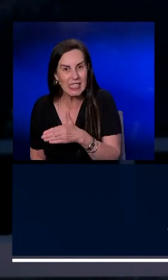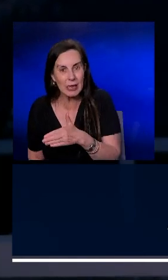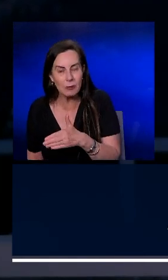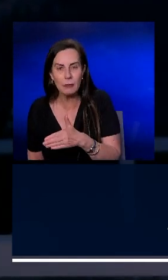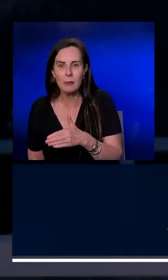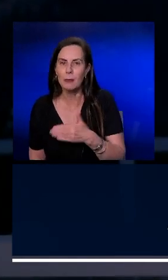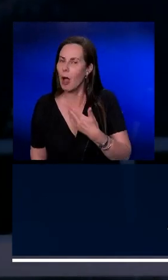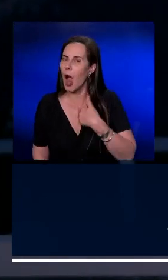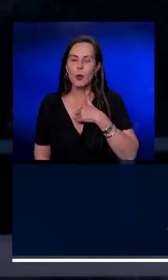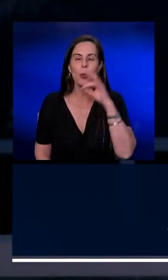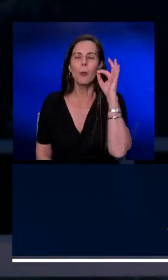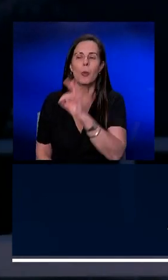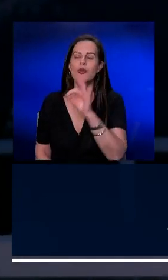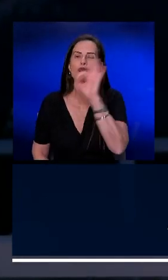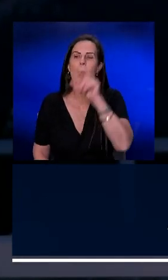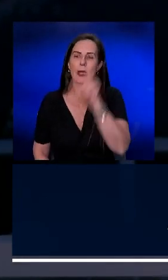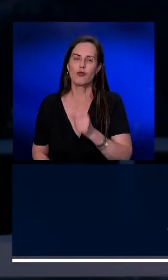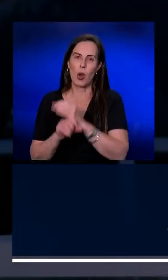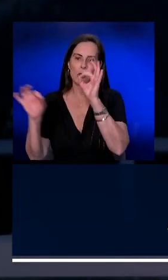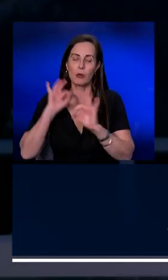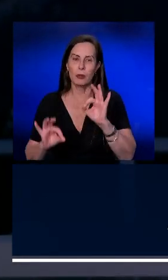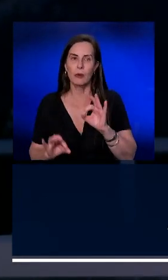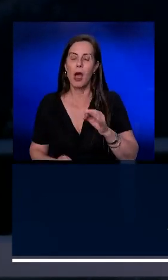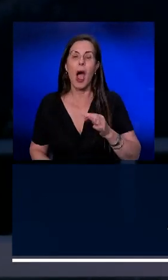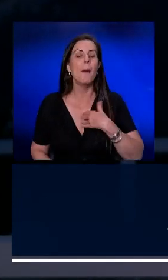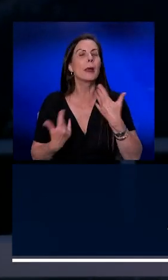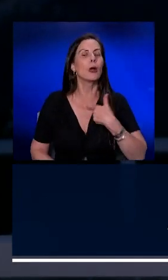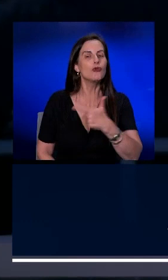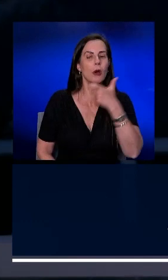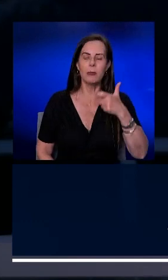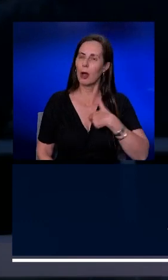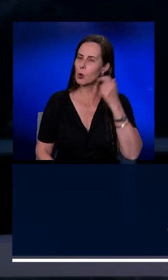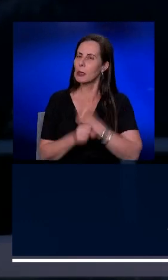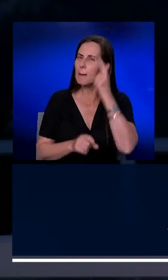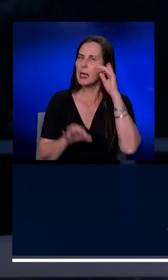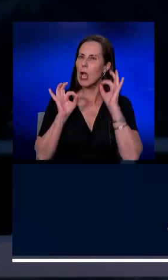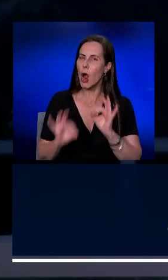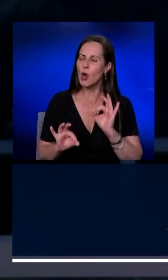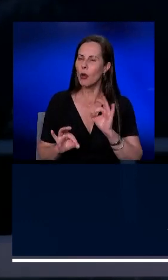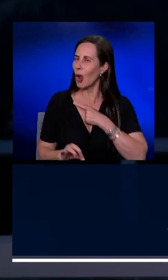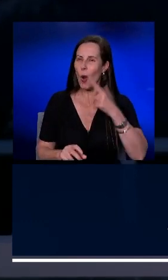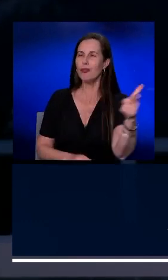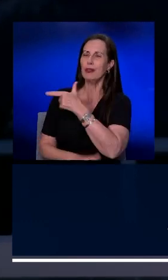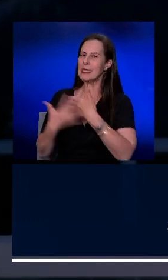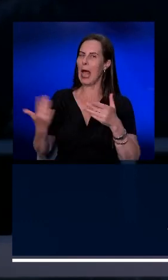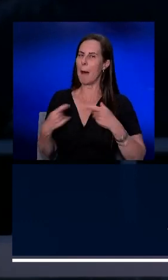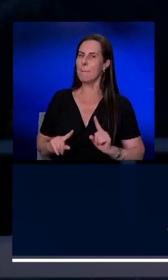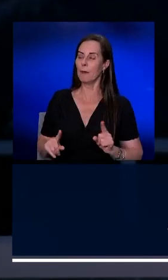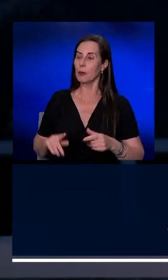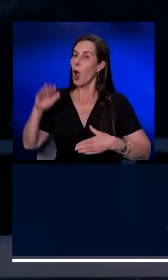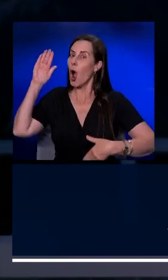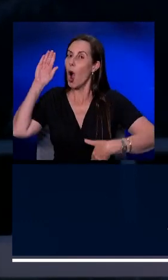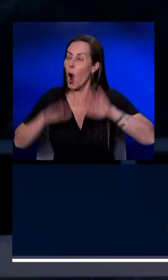לא פוגעים באף חף מפשע. הפעלת הכוח שלנו היא מדודה וסלקטיבית. וברוב רובם